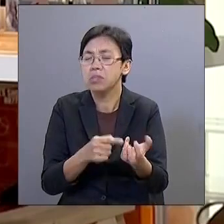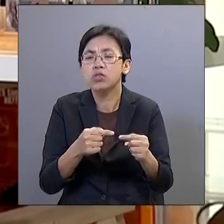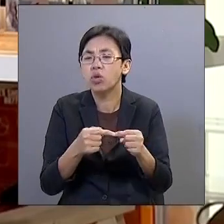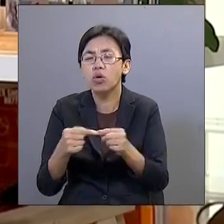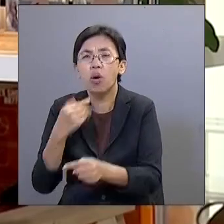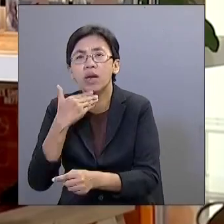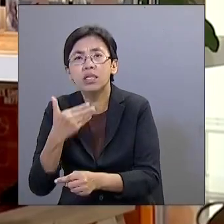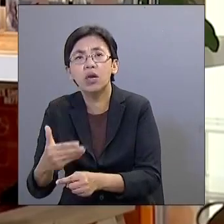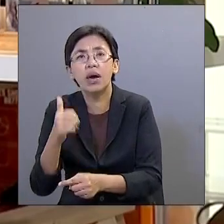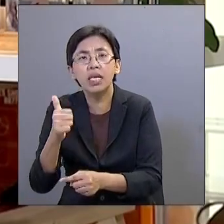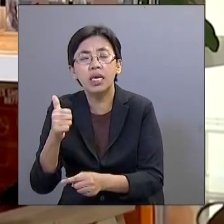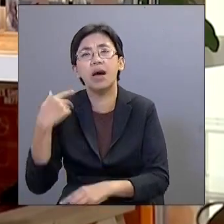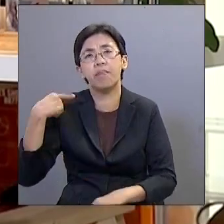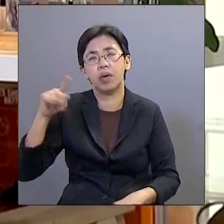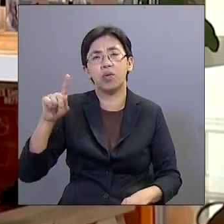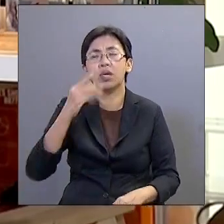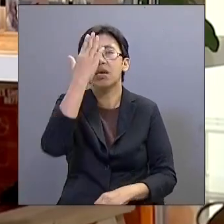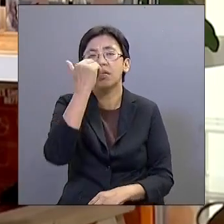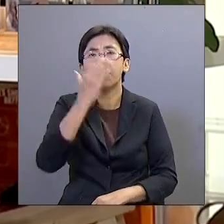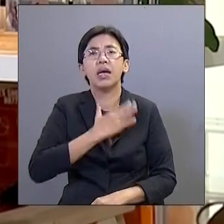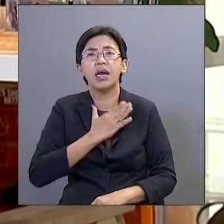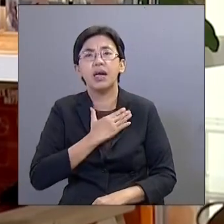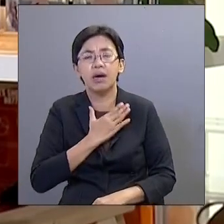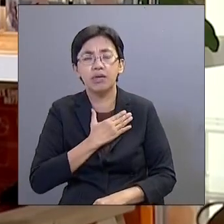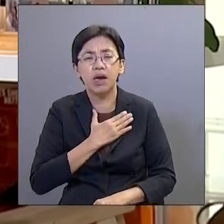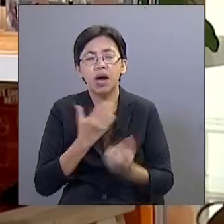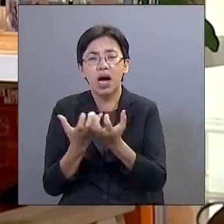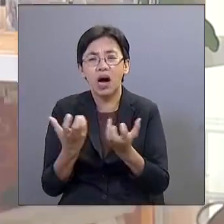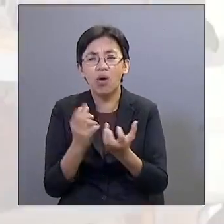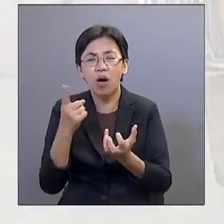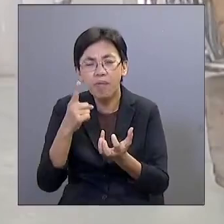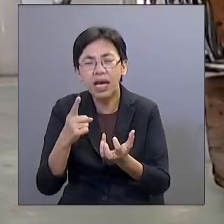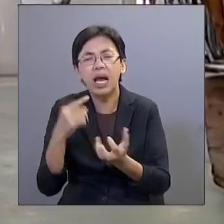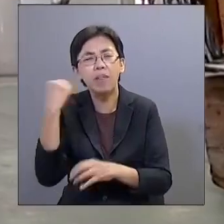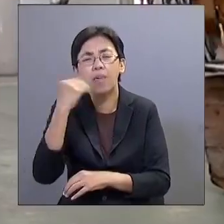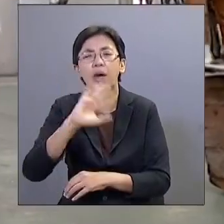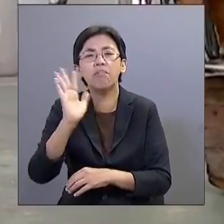รก็จะดีเพราะว่าเราสามารถไม่ต้องเอาวัตถุดิบใหม่มาใช้เรื่อย